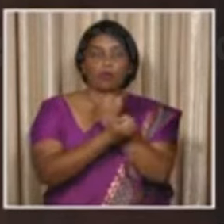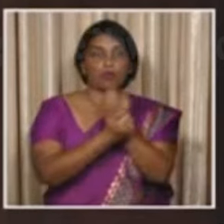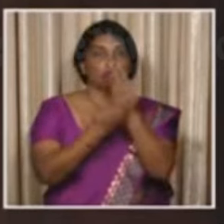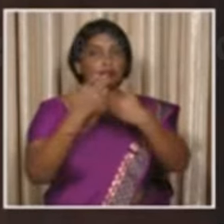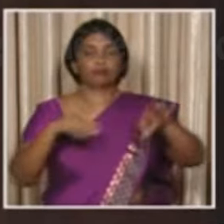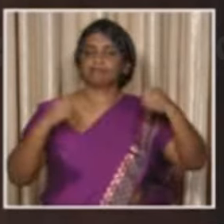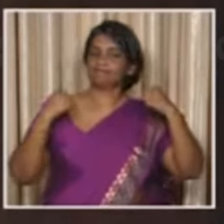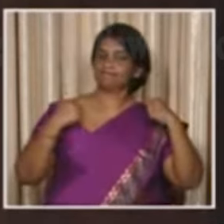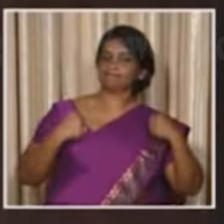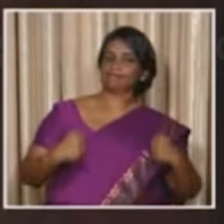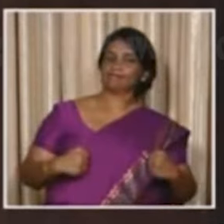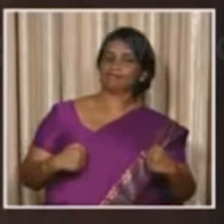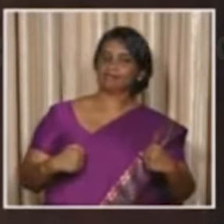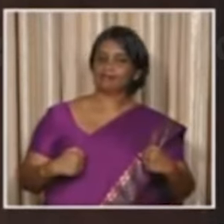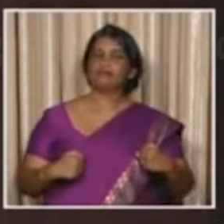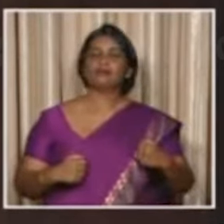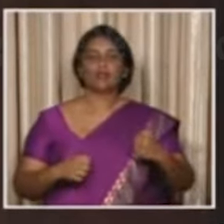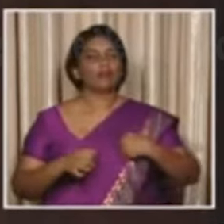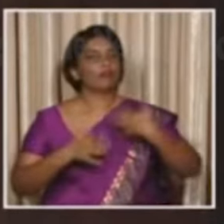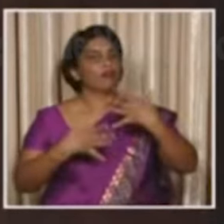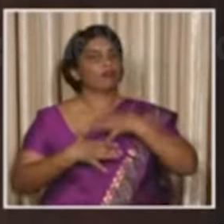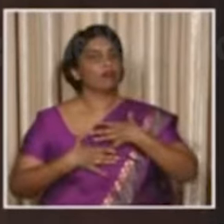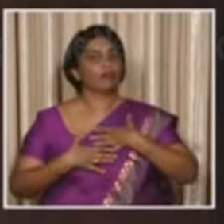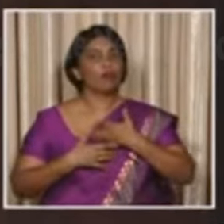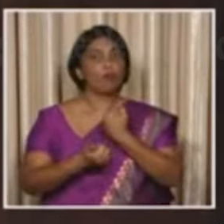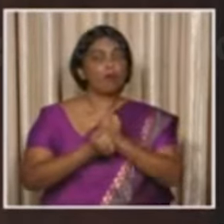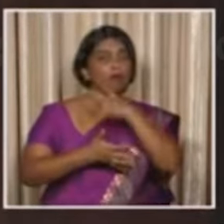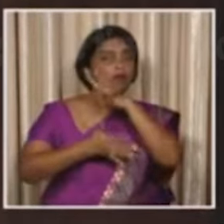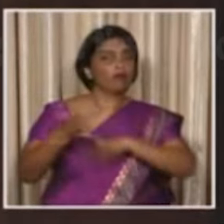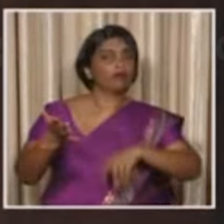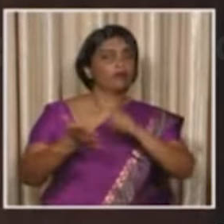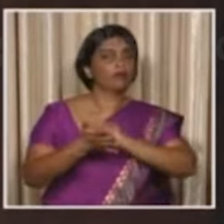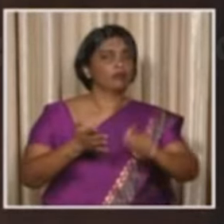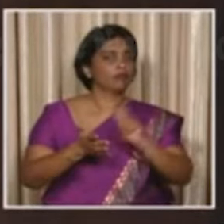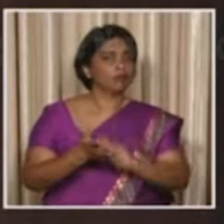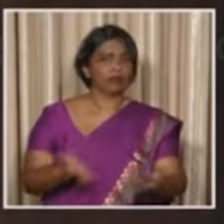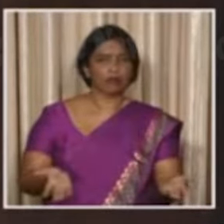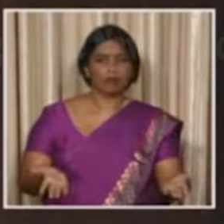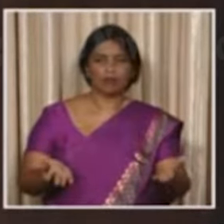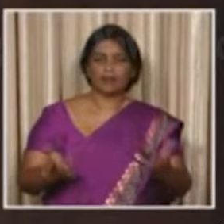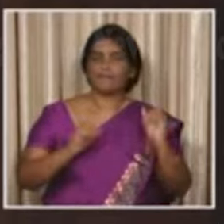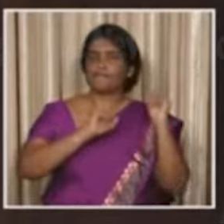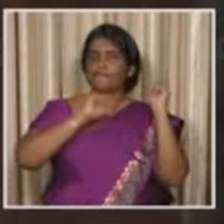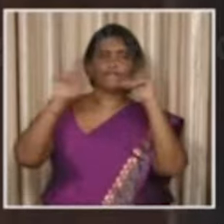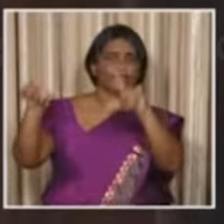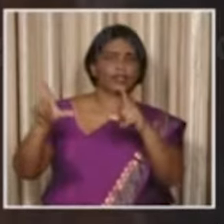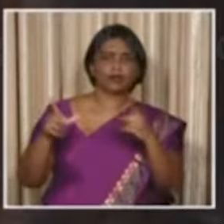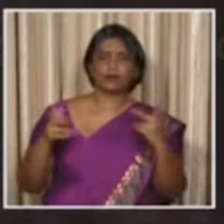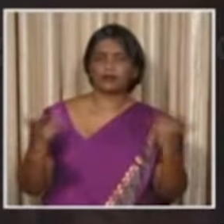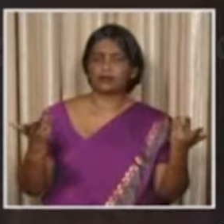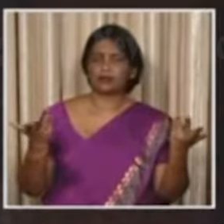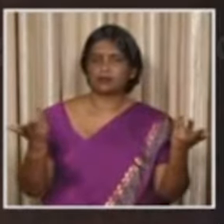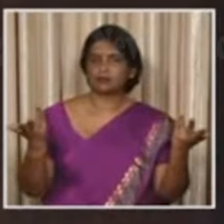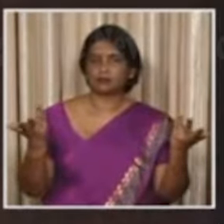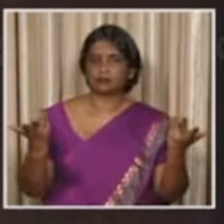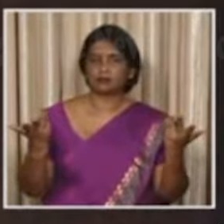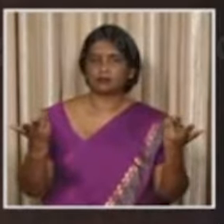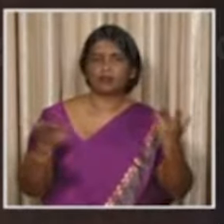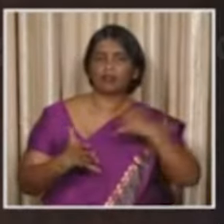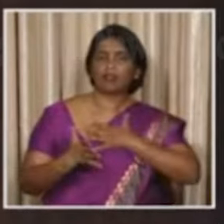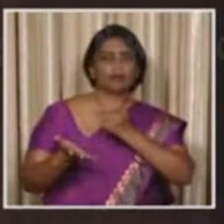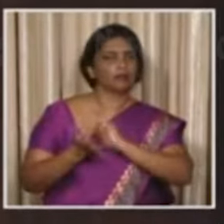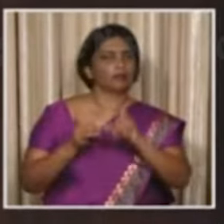ඉඳගෙන මේ පොලිසිය ප්‍රකාශ සටහන් කරගන්න වගේ වැඩක් මේ සාක්කි ගන්නව නැත්නම් ඔහුගේ සටහන්